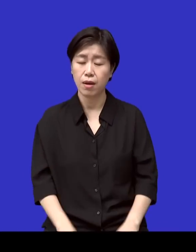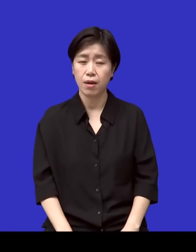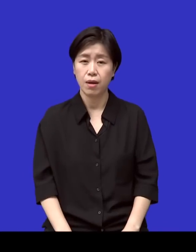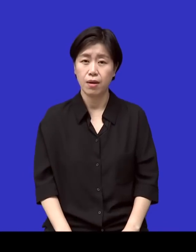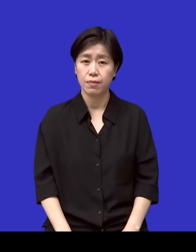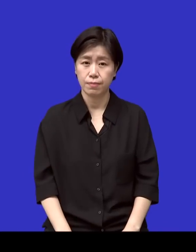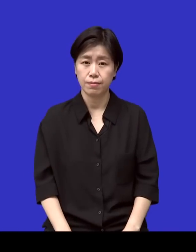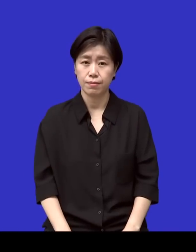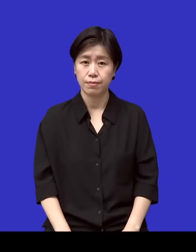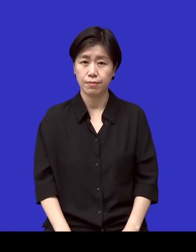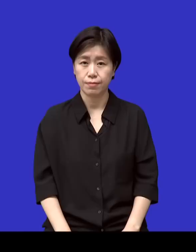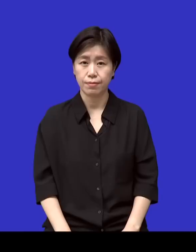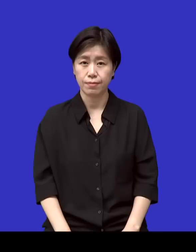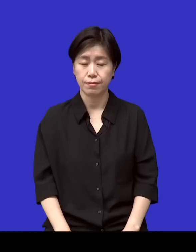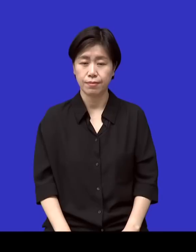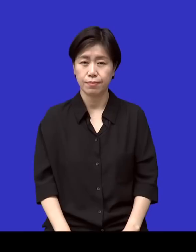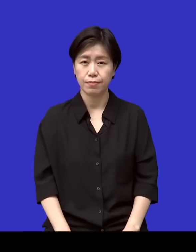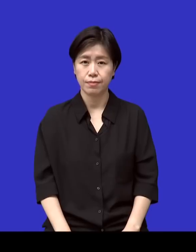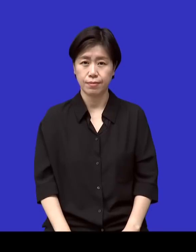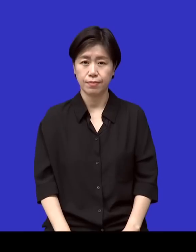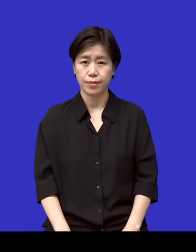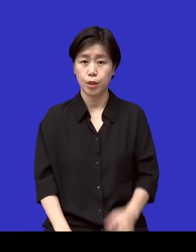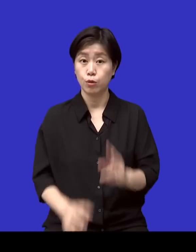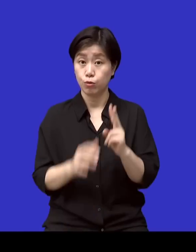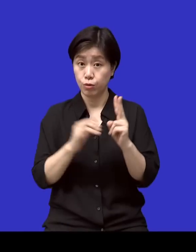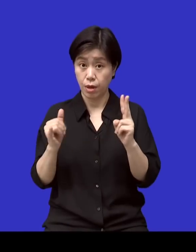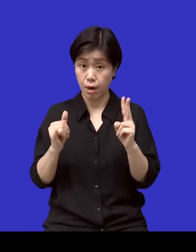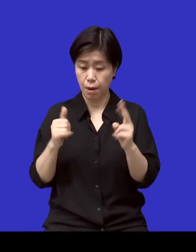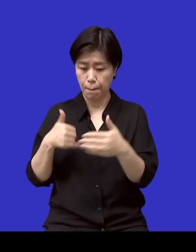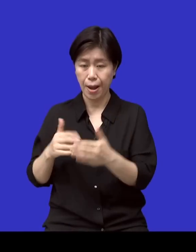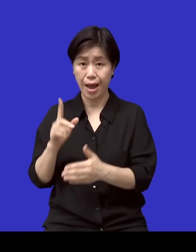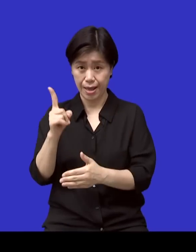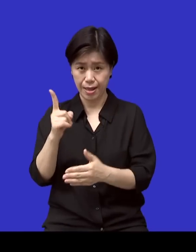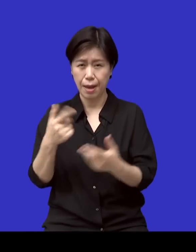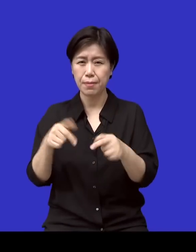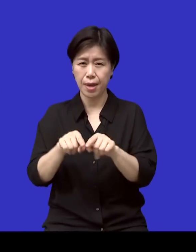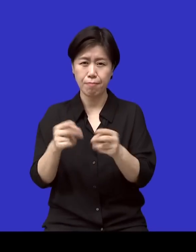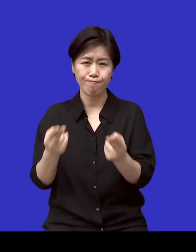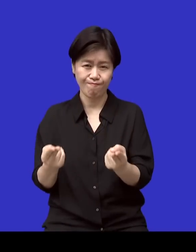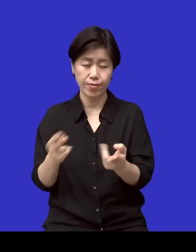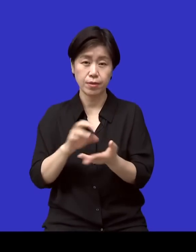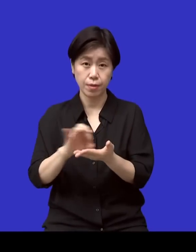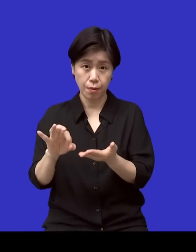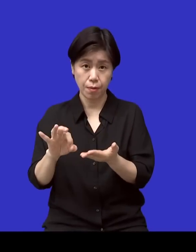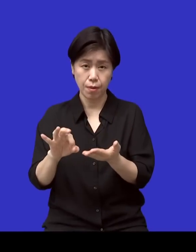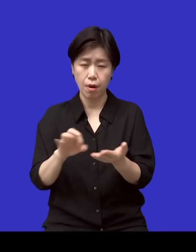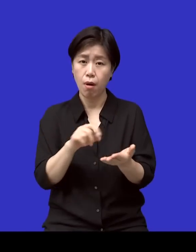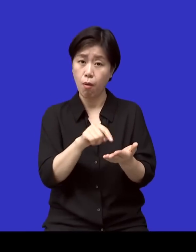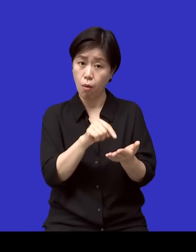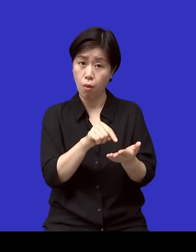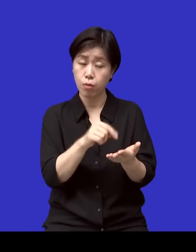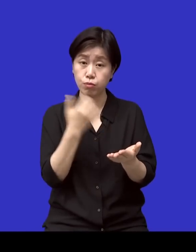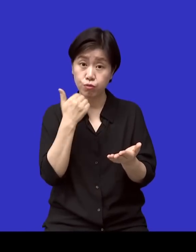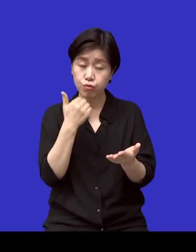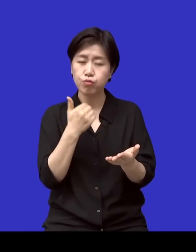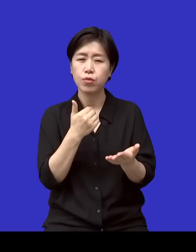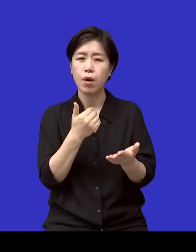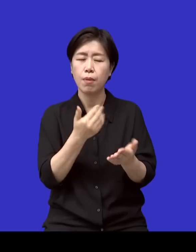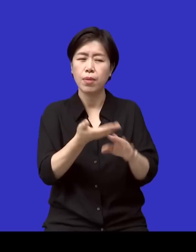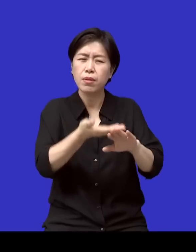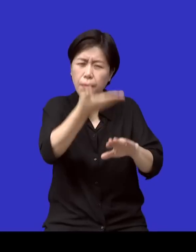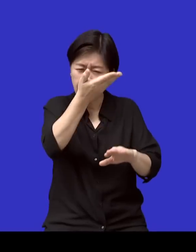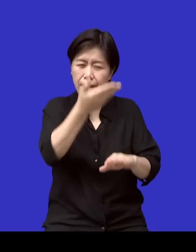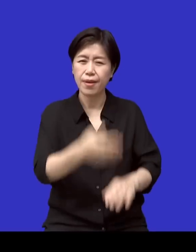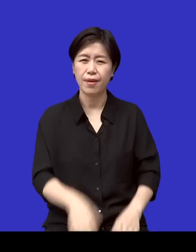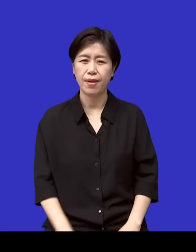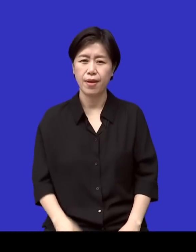항상 방을 이제 같이 썼는데, 네네. 2인 1실 썼는데, 이제 예. 저는 나이 차이 많이 나는 큰 언니랑 썼어요. 근데 네.